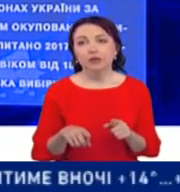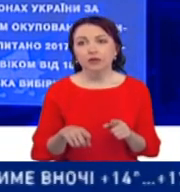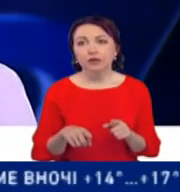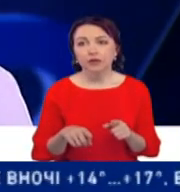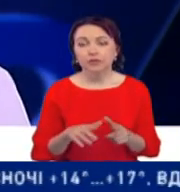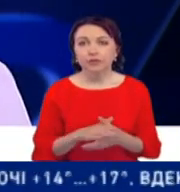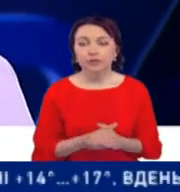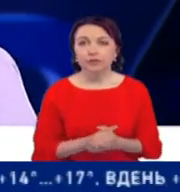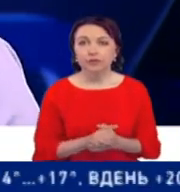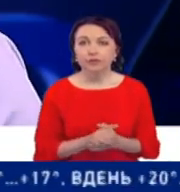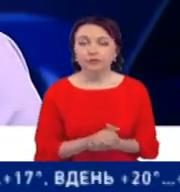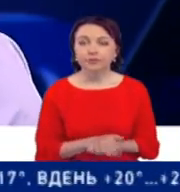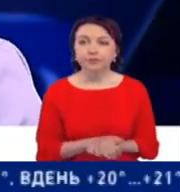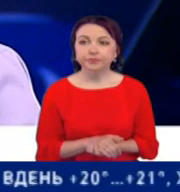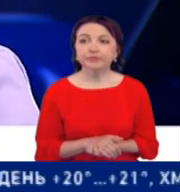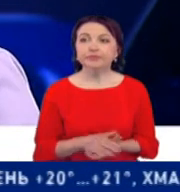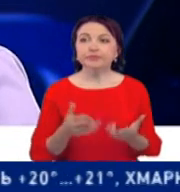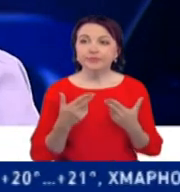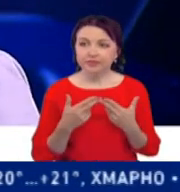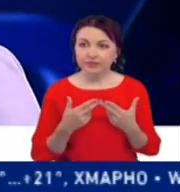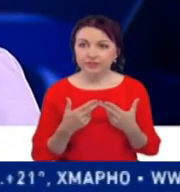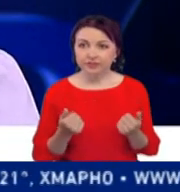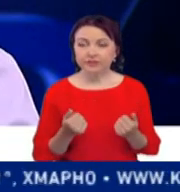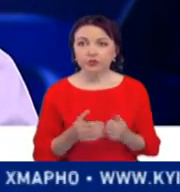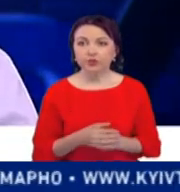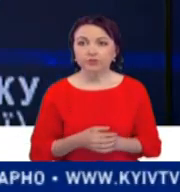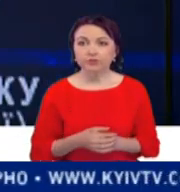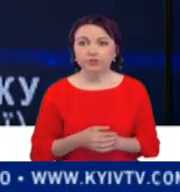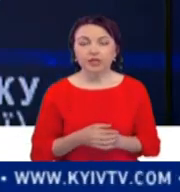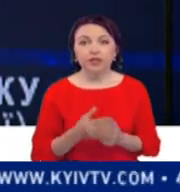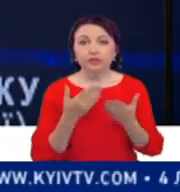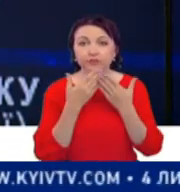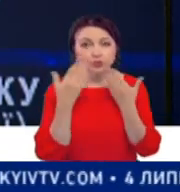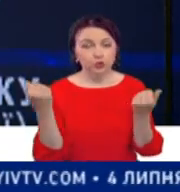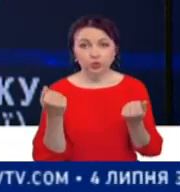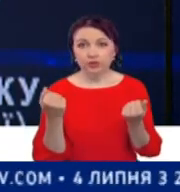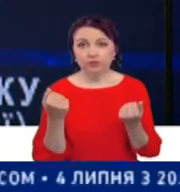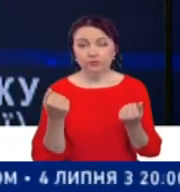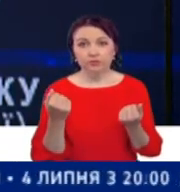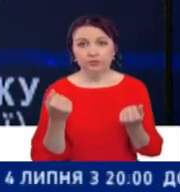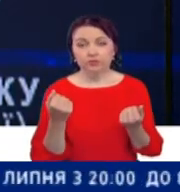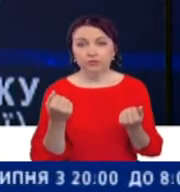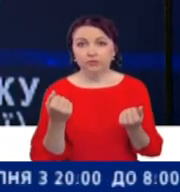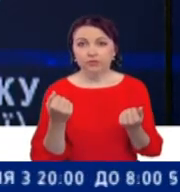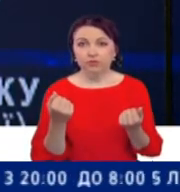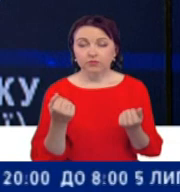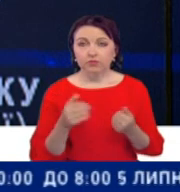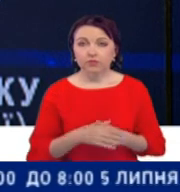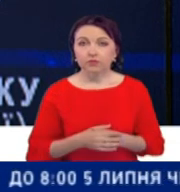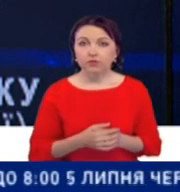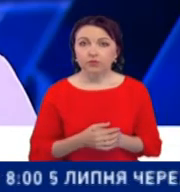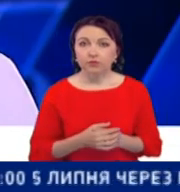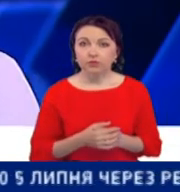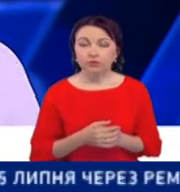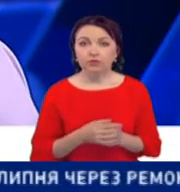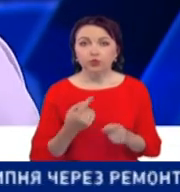ті, хто може збагачуватися в армії? Звісно. Звісно. І відсутність важелів, які б дійсно притягували їх до відповідальності,